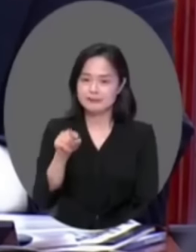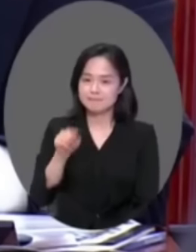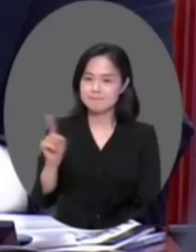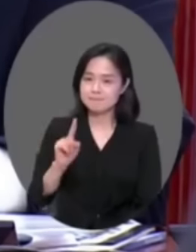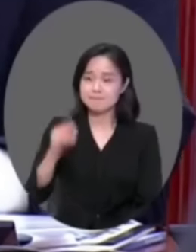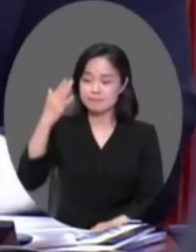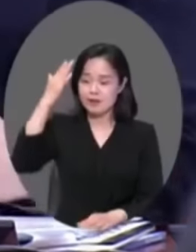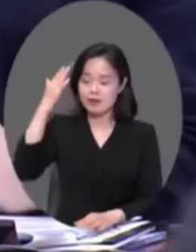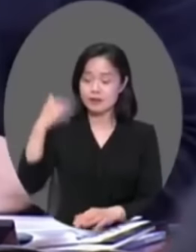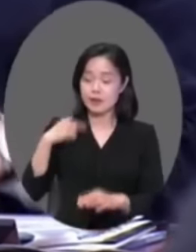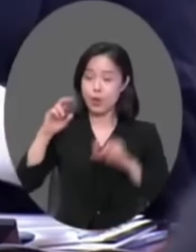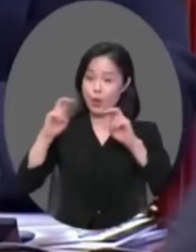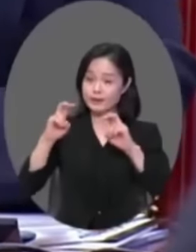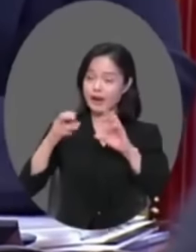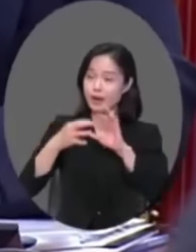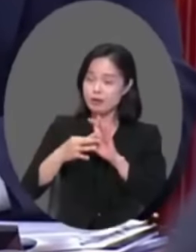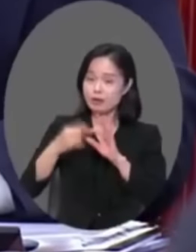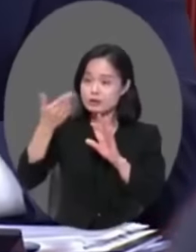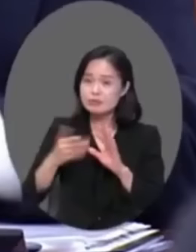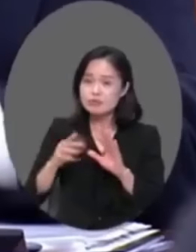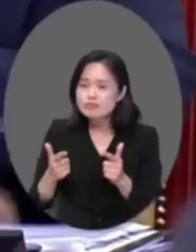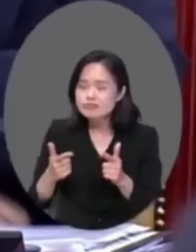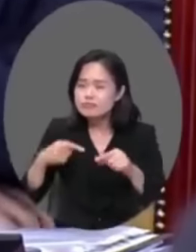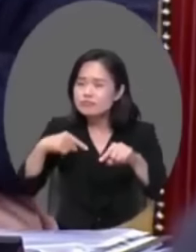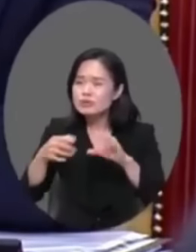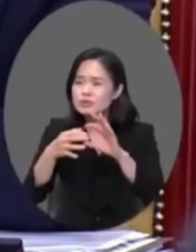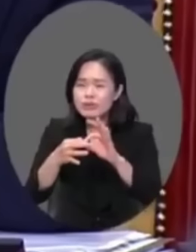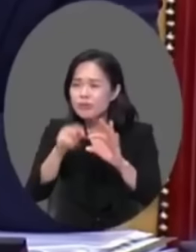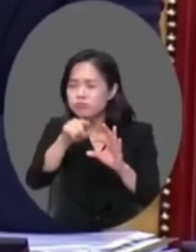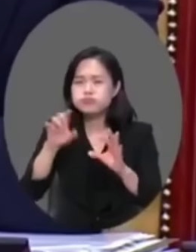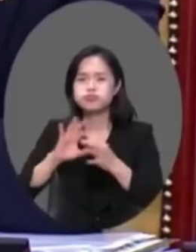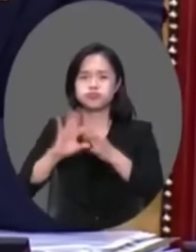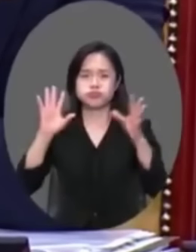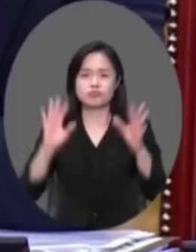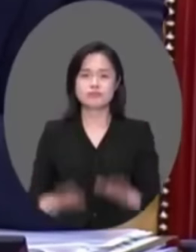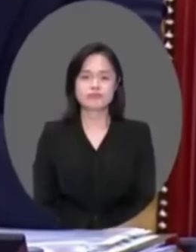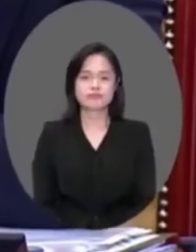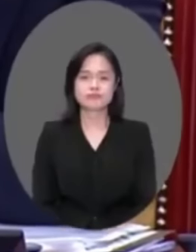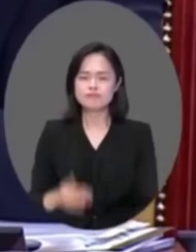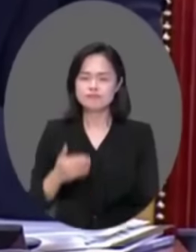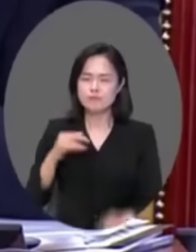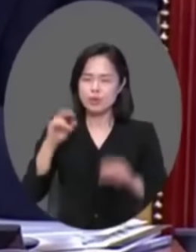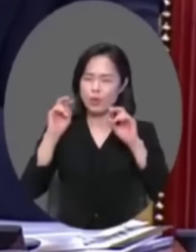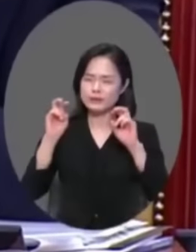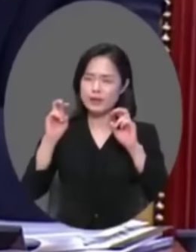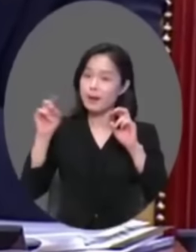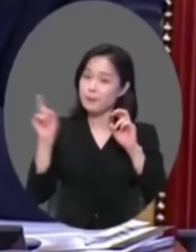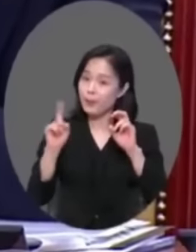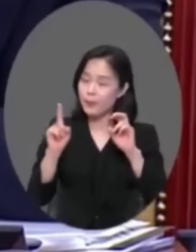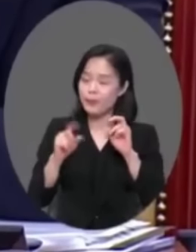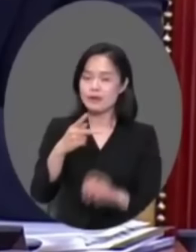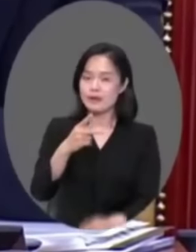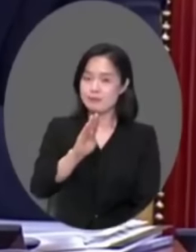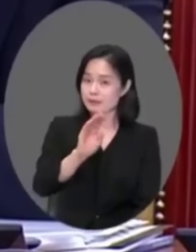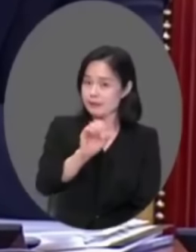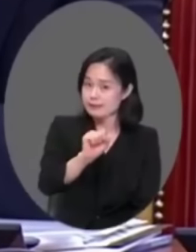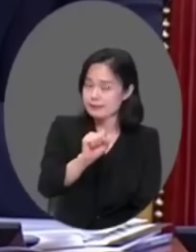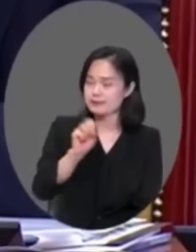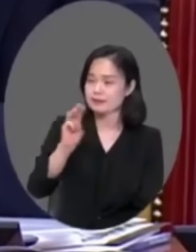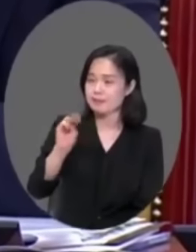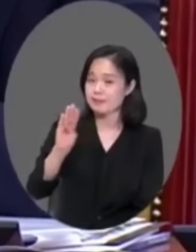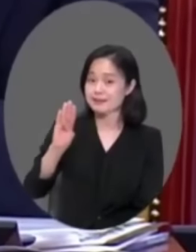관련해서 어떤 전문성 있으십니까 코 코바코는 기본적으로 어떤 회사냐 은요 KBS 아고 MBC 비롯한